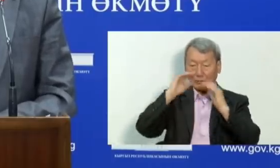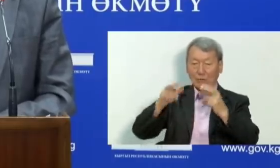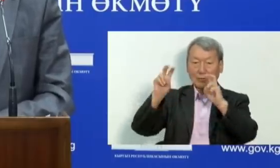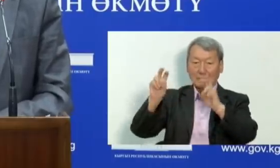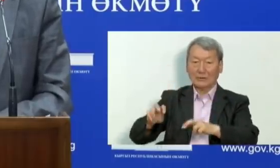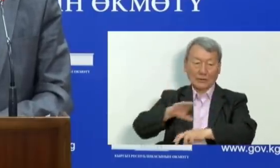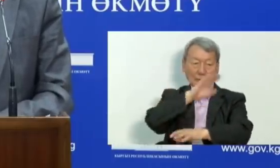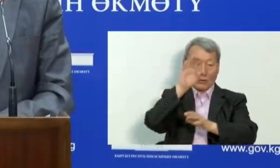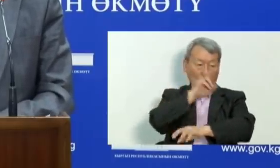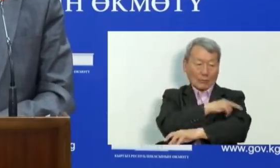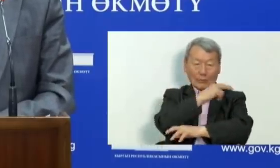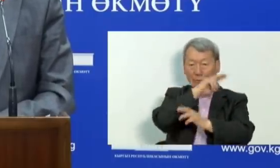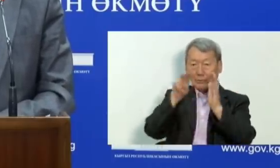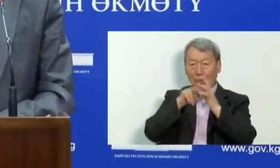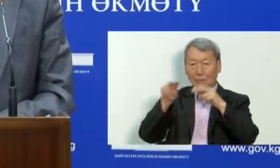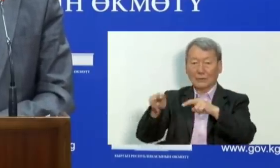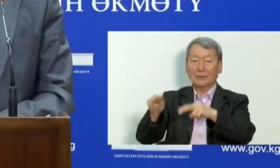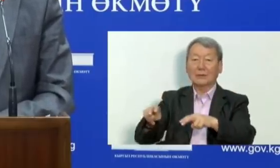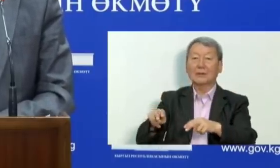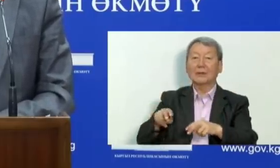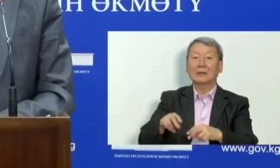болуп медициналык көзөмөлдө туруп атат.